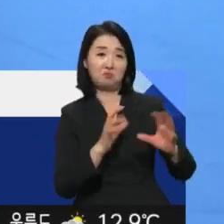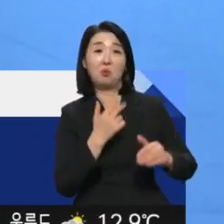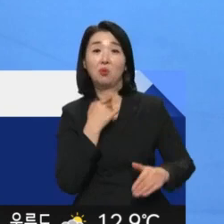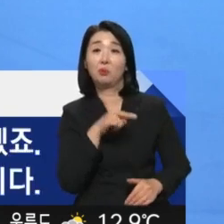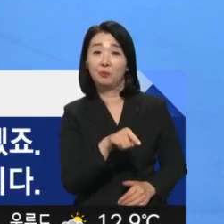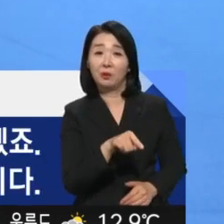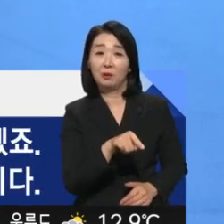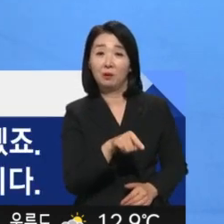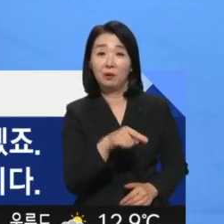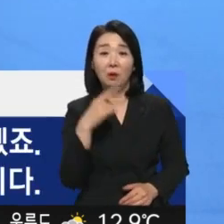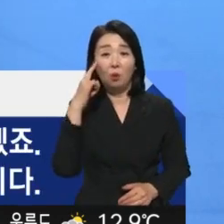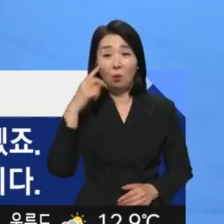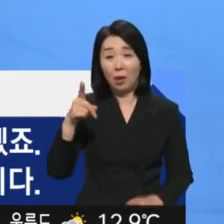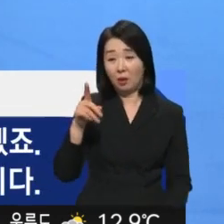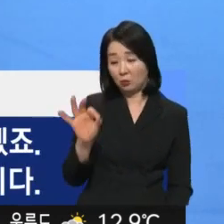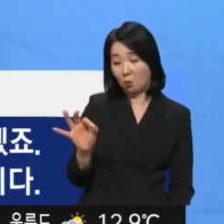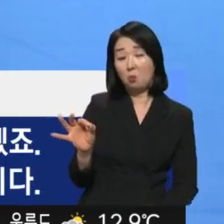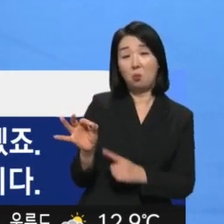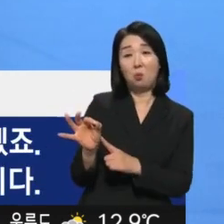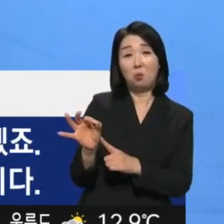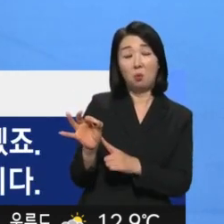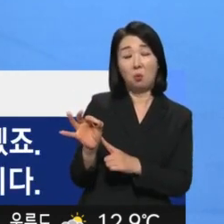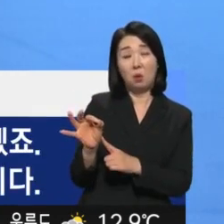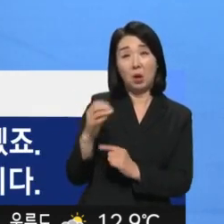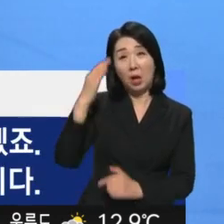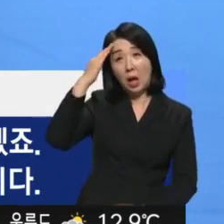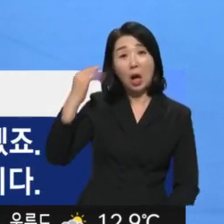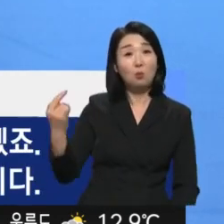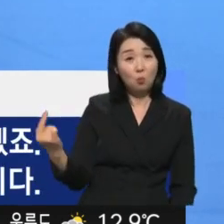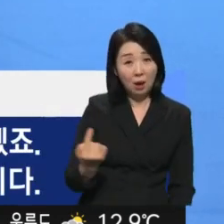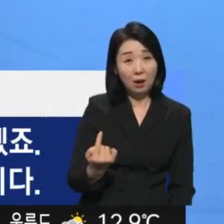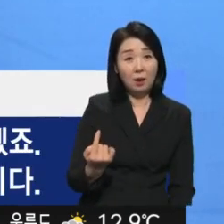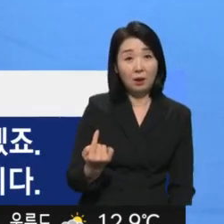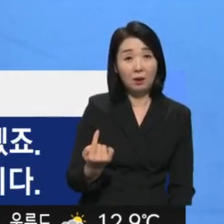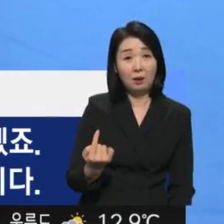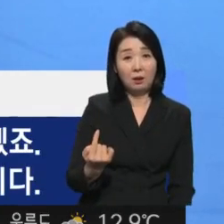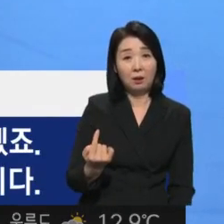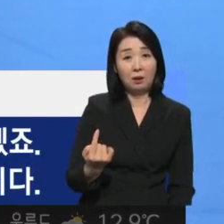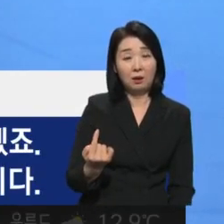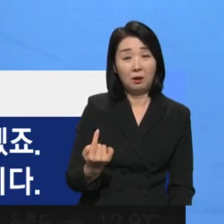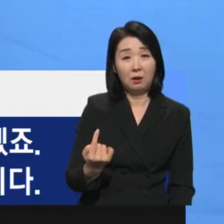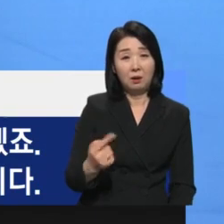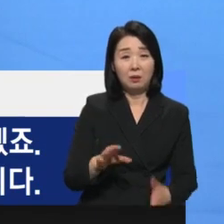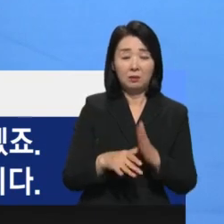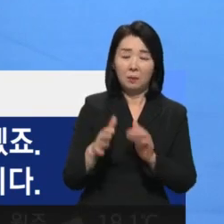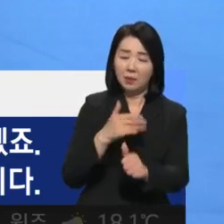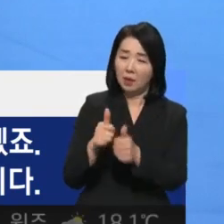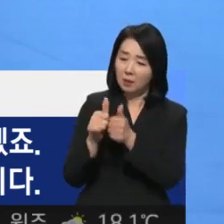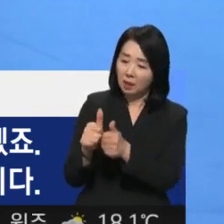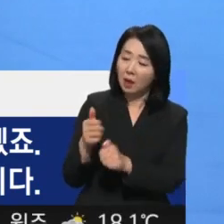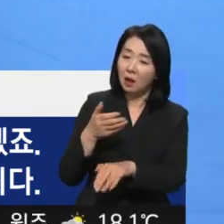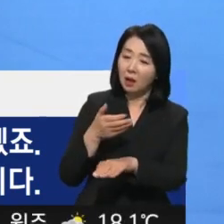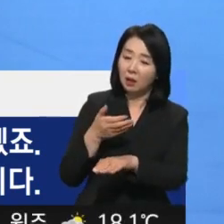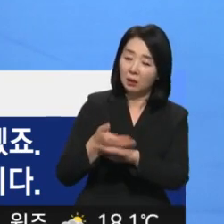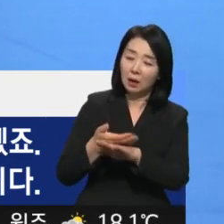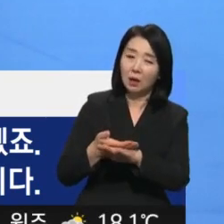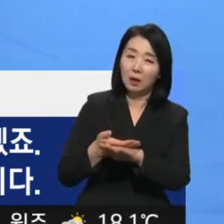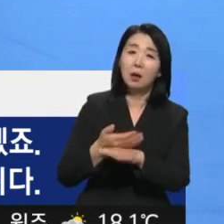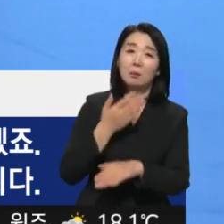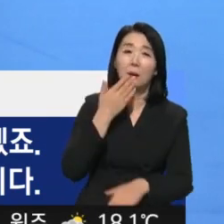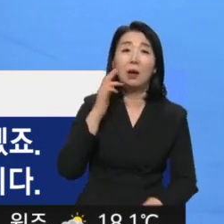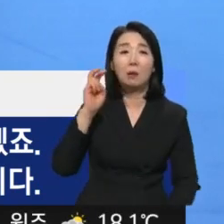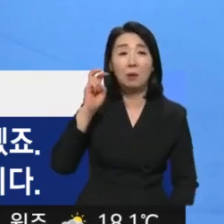오늘 송 전 대표께서 입국을 하지 않습니까? 그러니까 이제 상황 변화가 있겠죠. 여러 가지 그